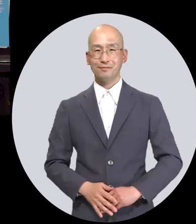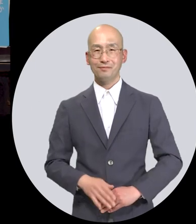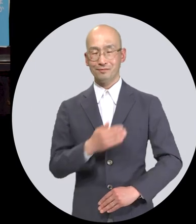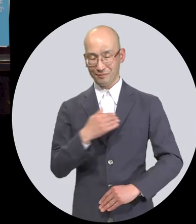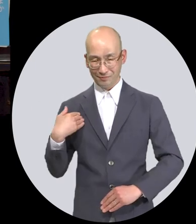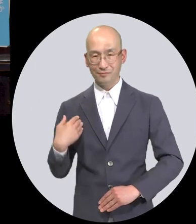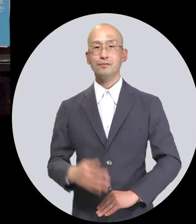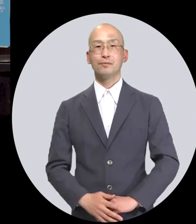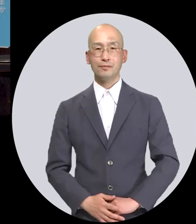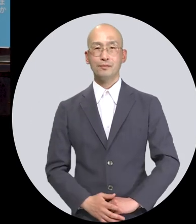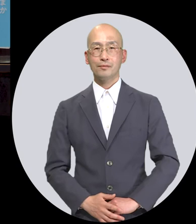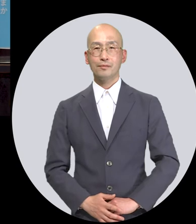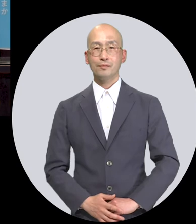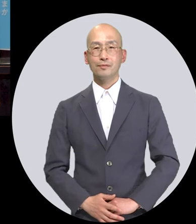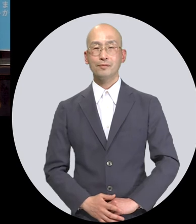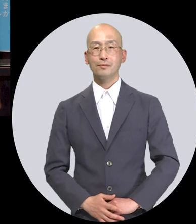ませんので